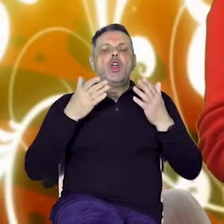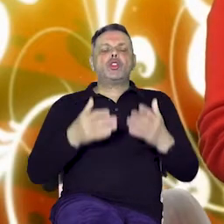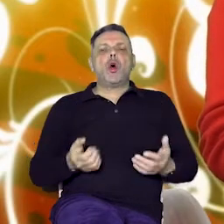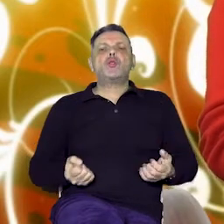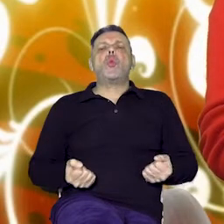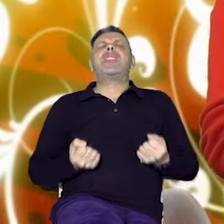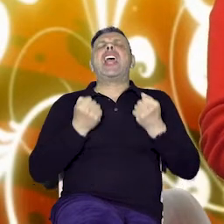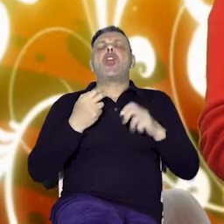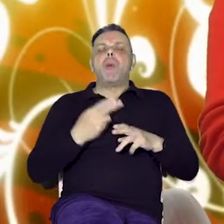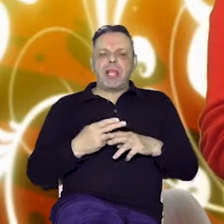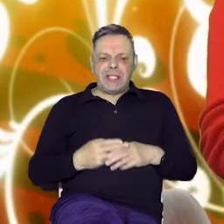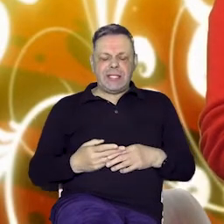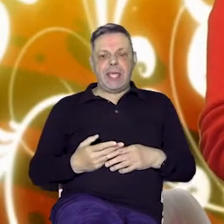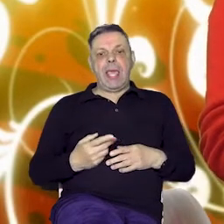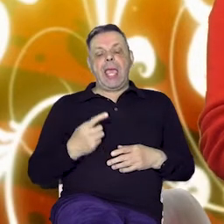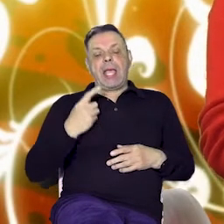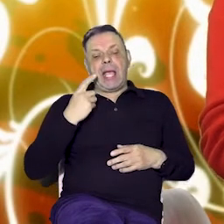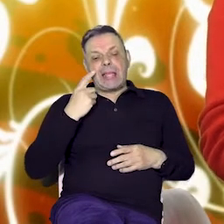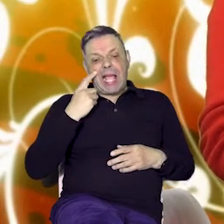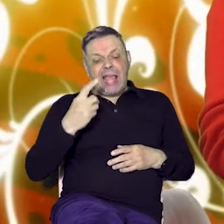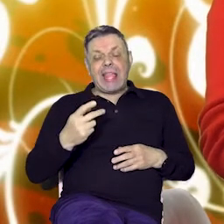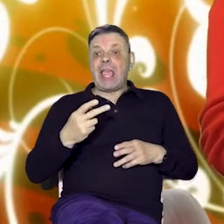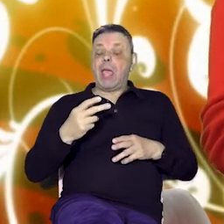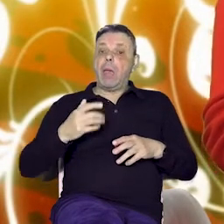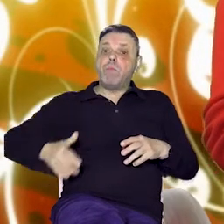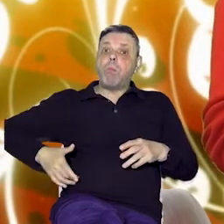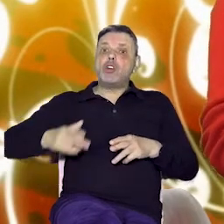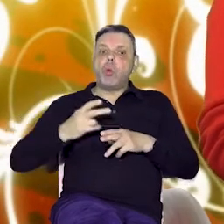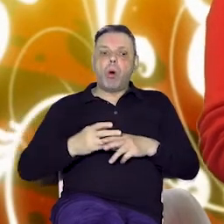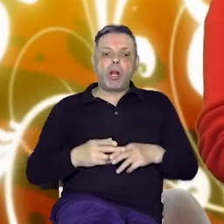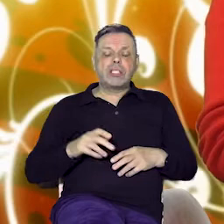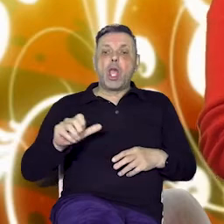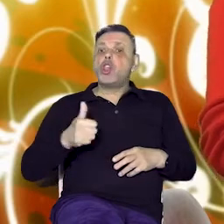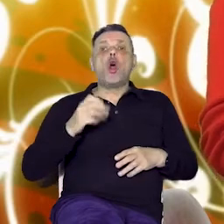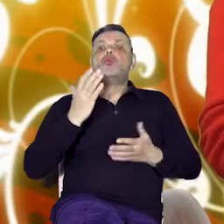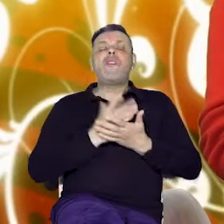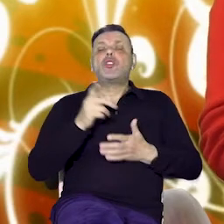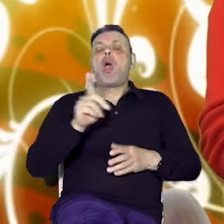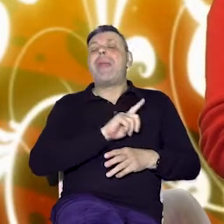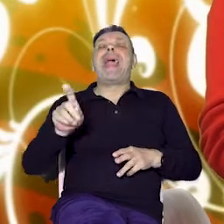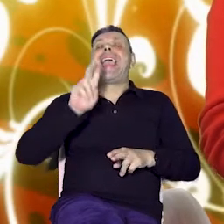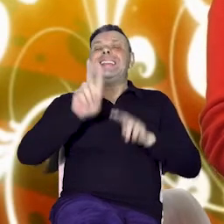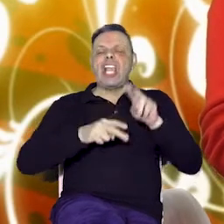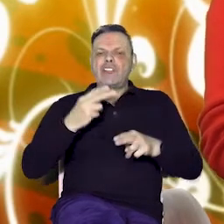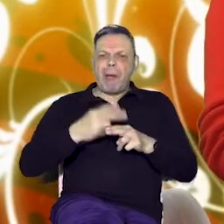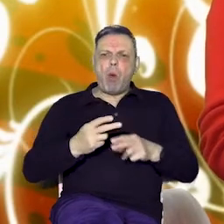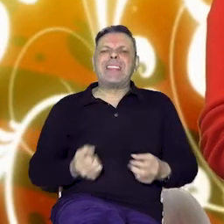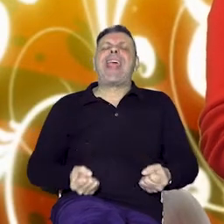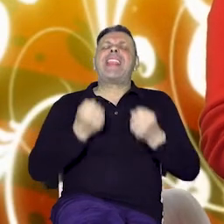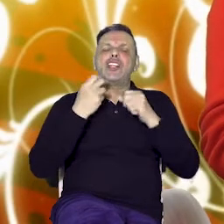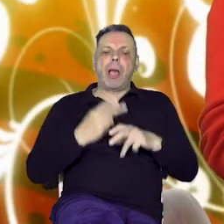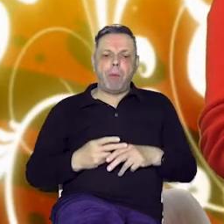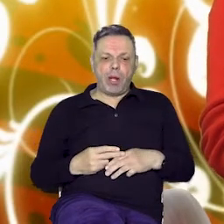teški bolesnici, a kad gledate kroničnu bubrežnu bolest, to je u stvari što uvijek neizlječiva bolest, teška bolest, i mnogi